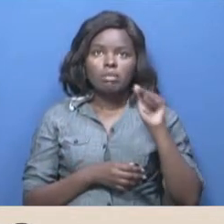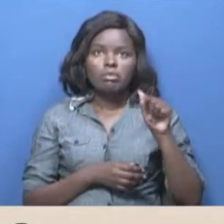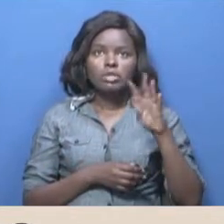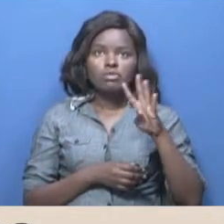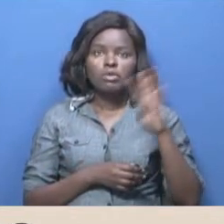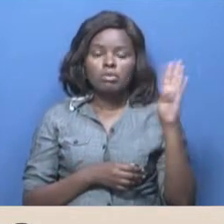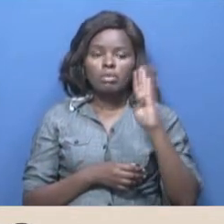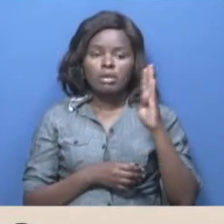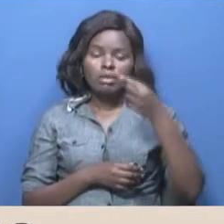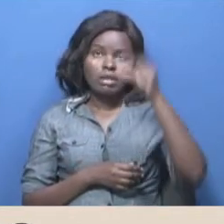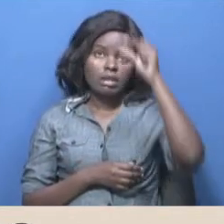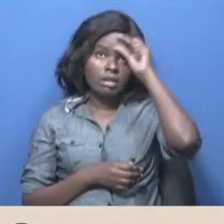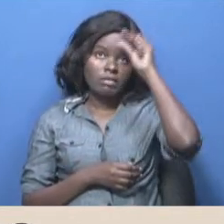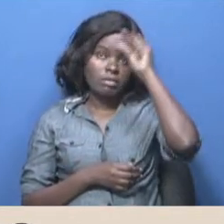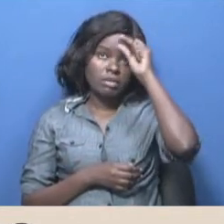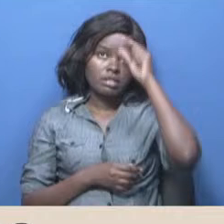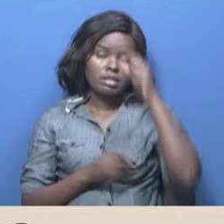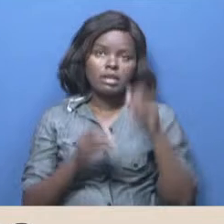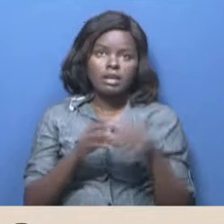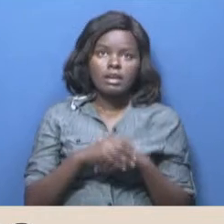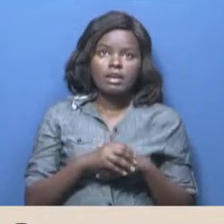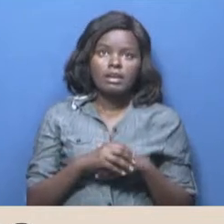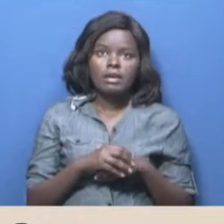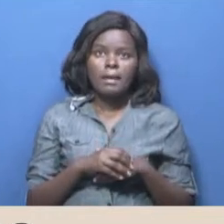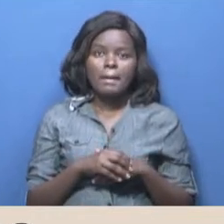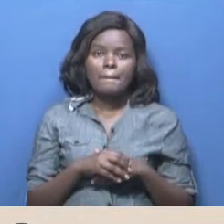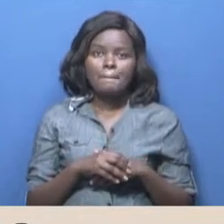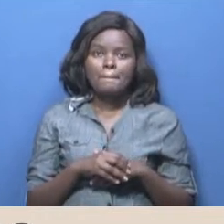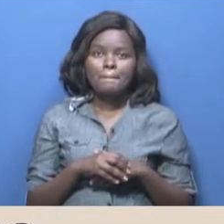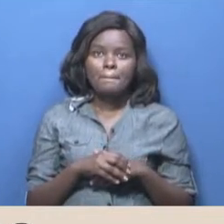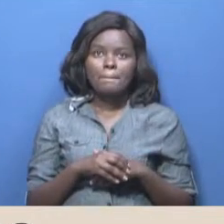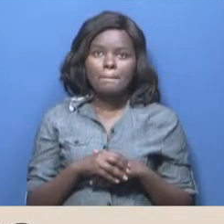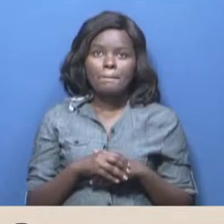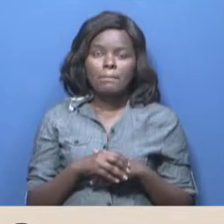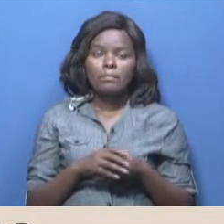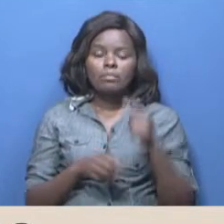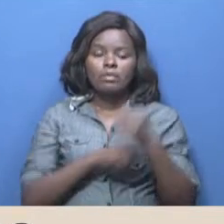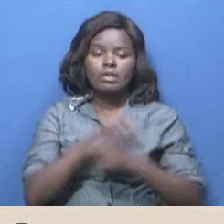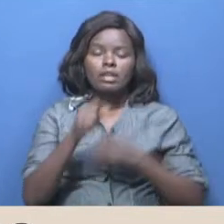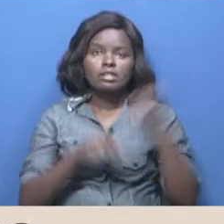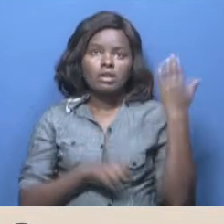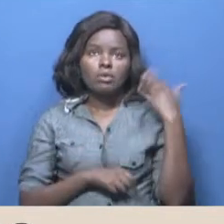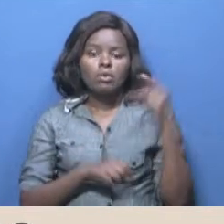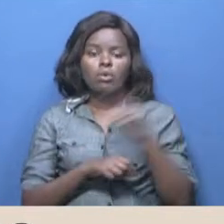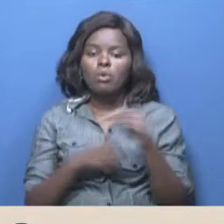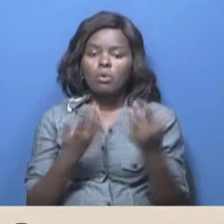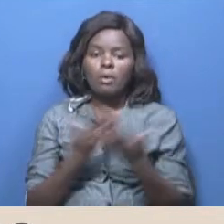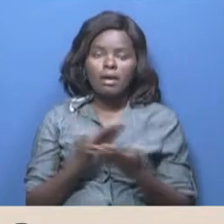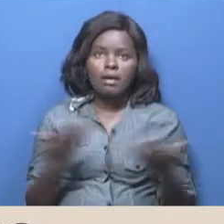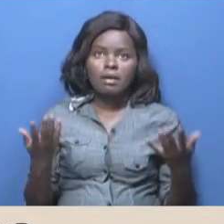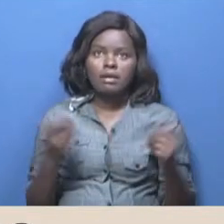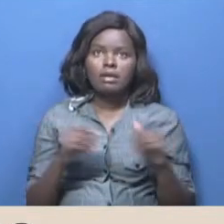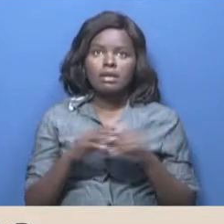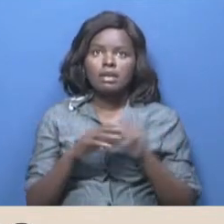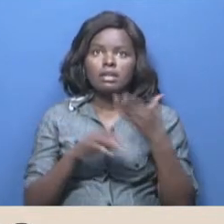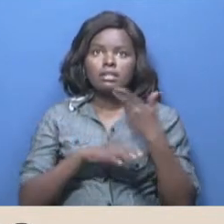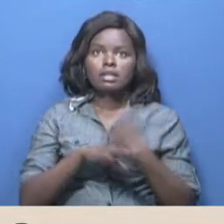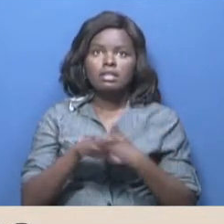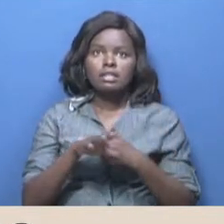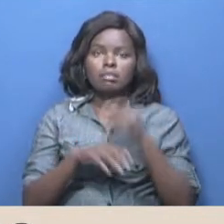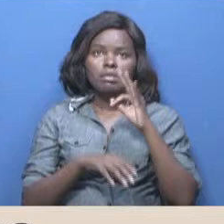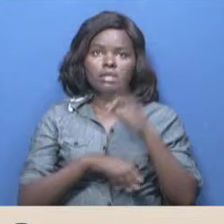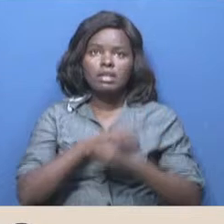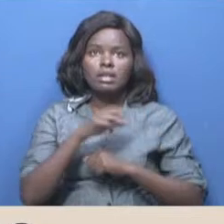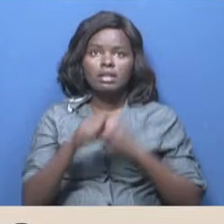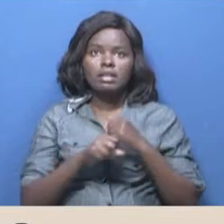cia thirikari kuma gwa kahinda ka miaka minini mihituku cithiete ku thiini wa ihinda ria miaka 3